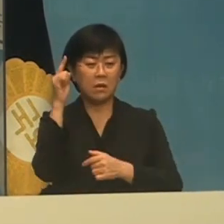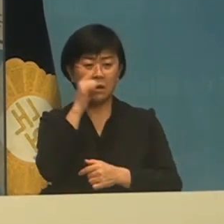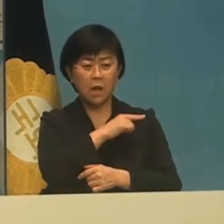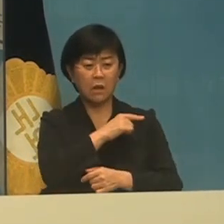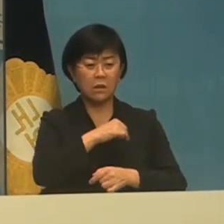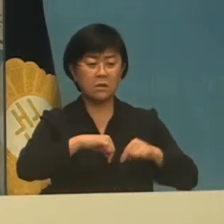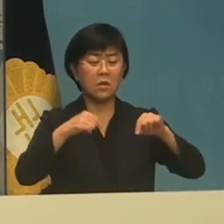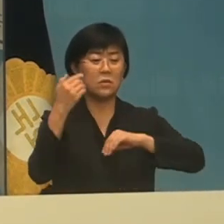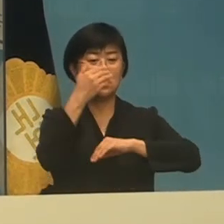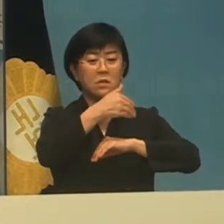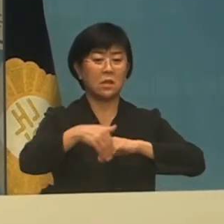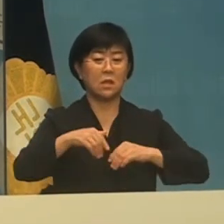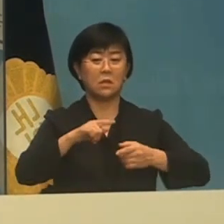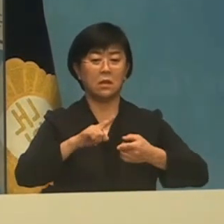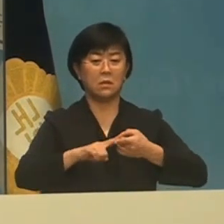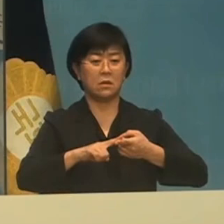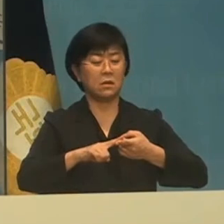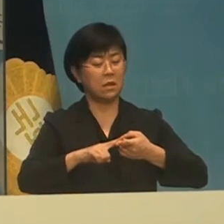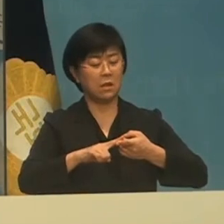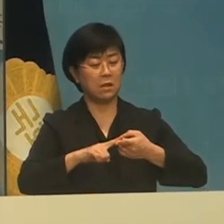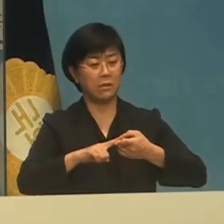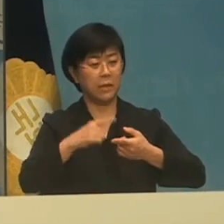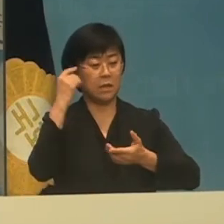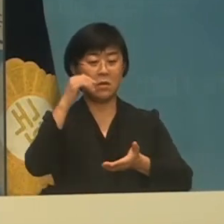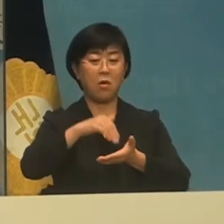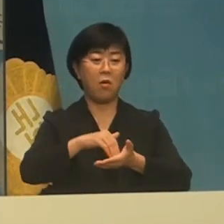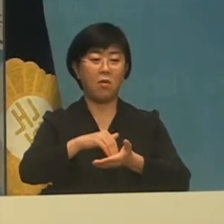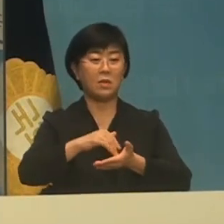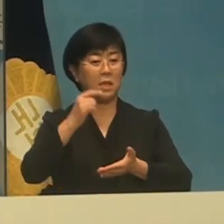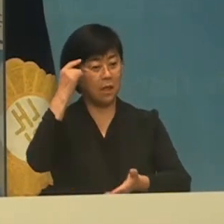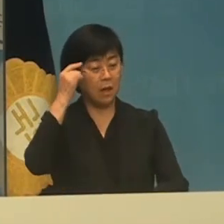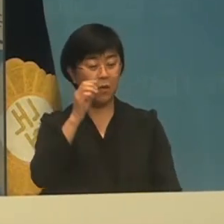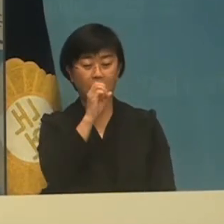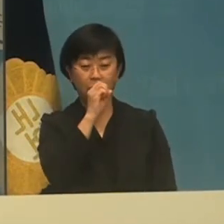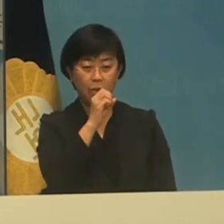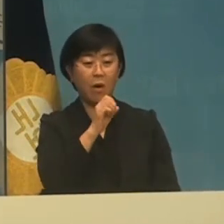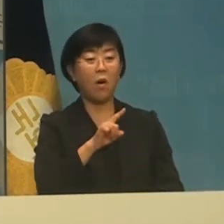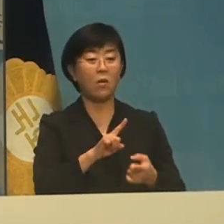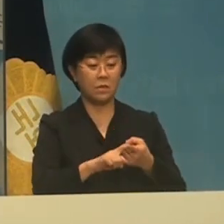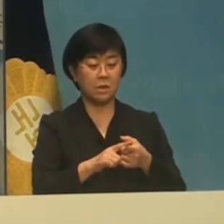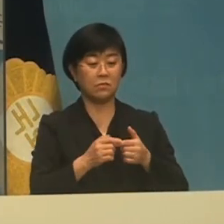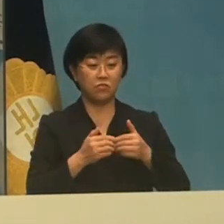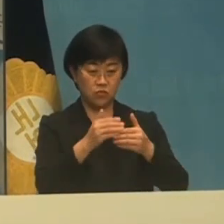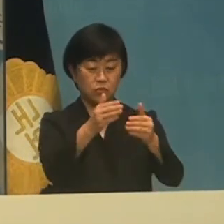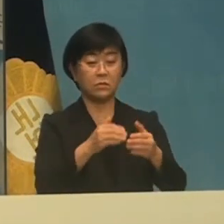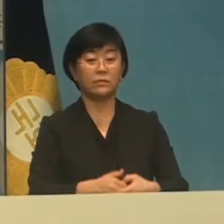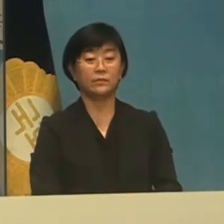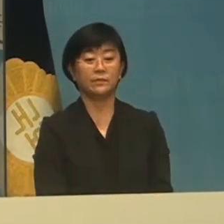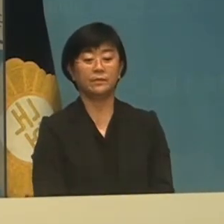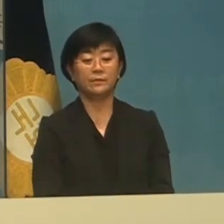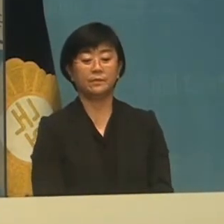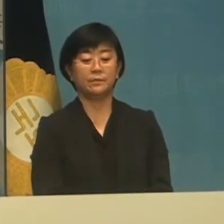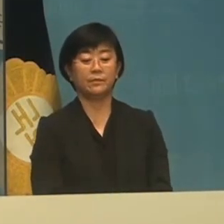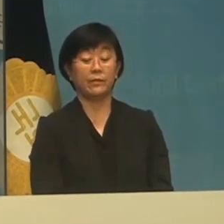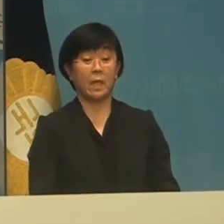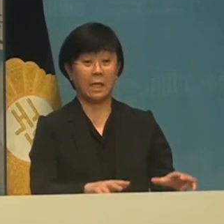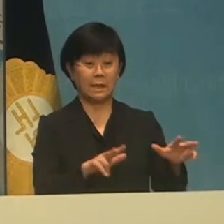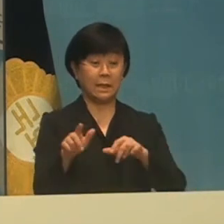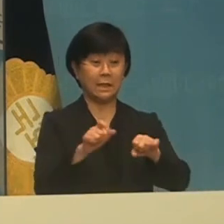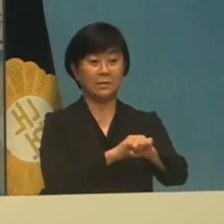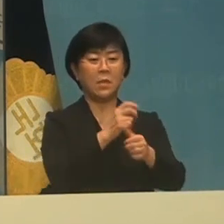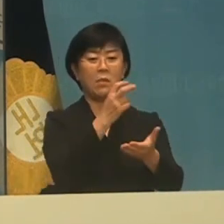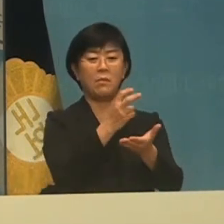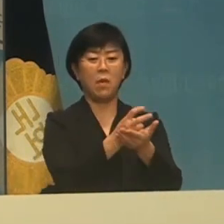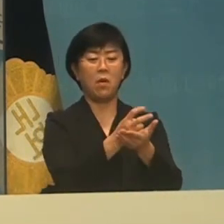악화시키는 정책에 대해서도 아무런 반성 고려 없이 밀어붙이고 있습니다. 당장 이